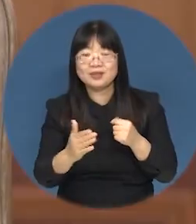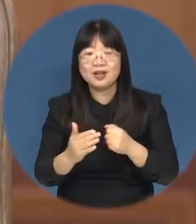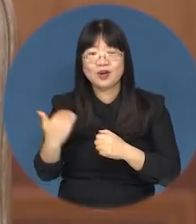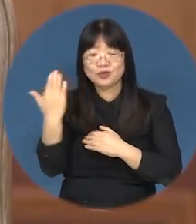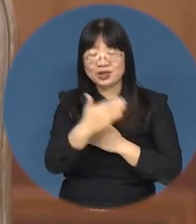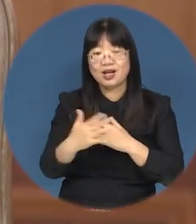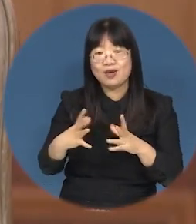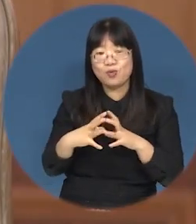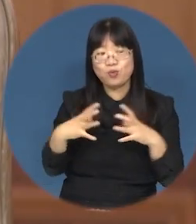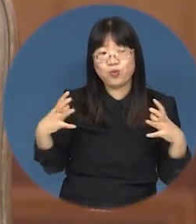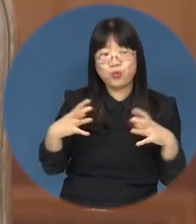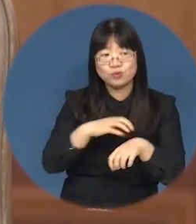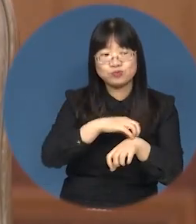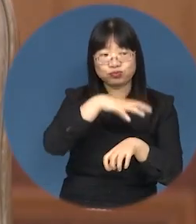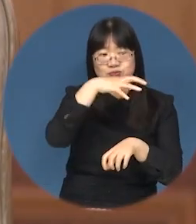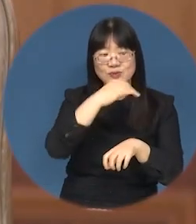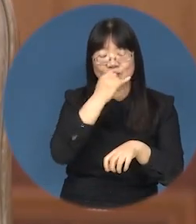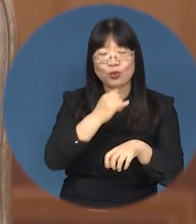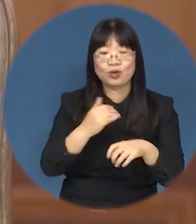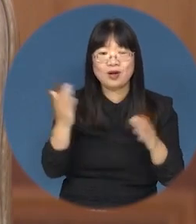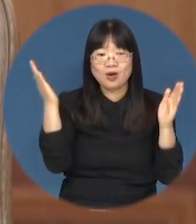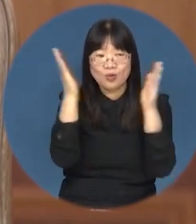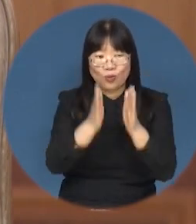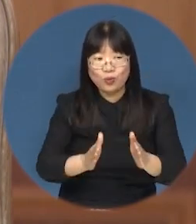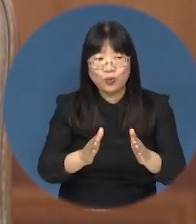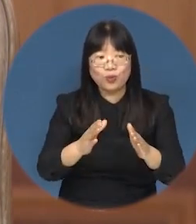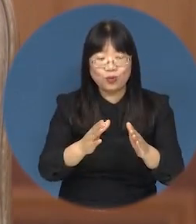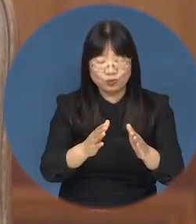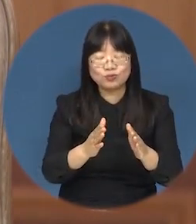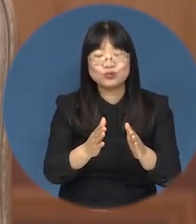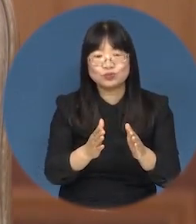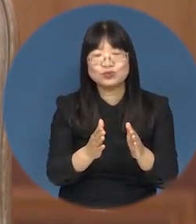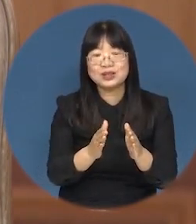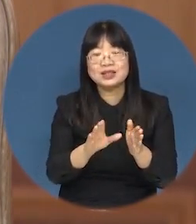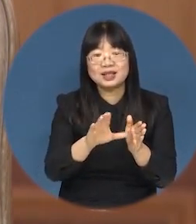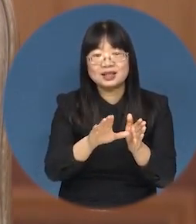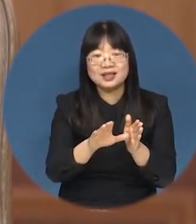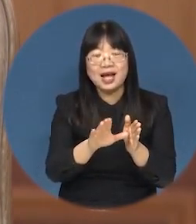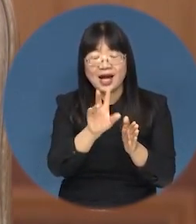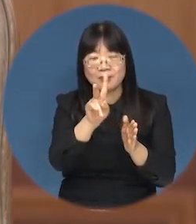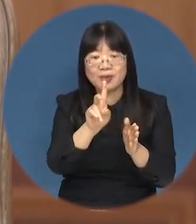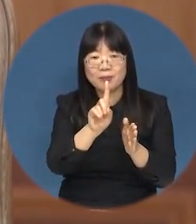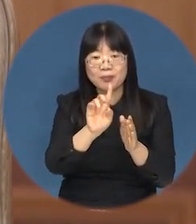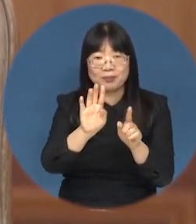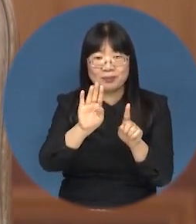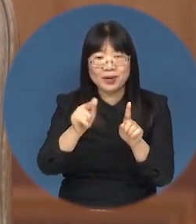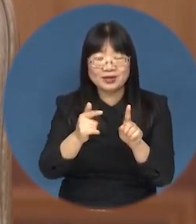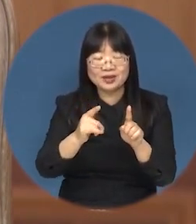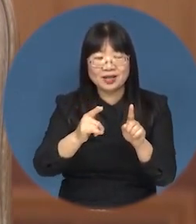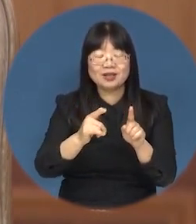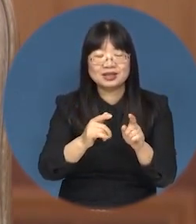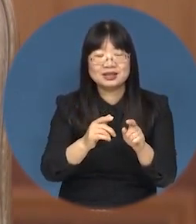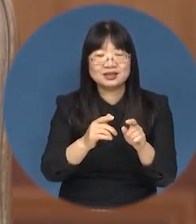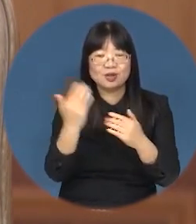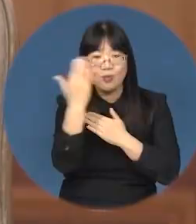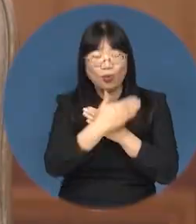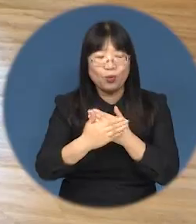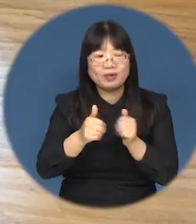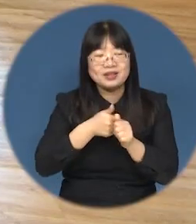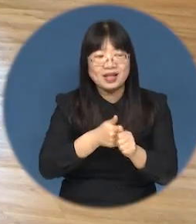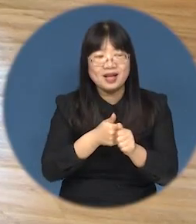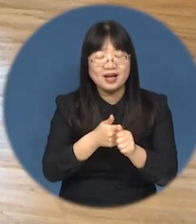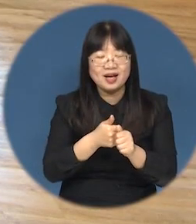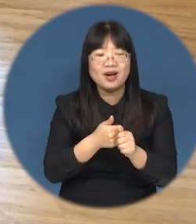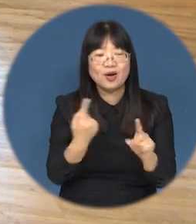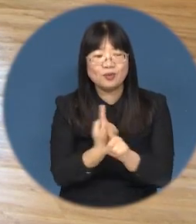살이 좀 쪄서 예, 부을 수도 예, 있고 예. 살이 빠져서 빠질 수도 있고 그렇죠. 뭐 그때 그거 한 번씩 교환하려고 하면은 또 많은 돈을 들여야 돼요.